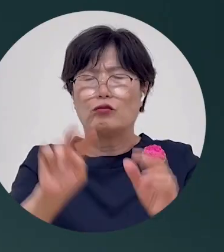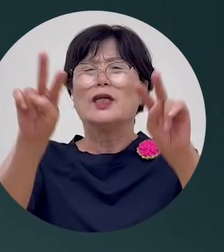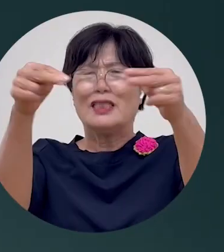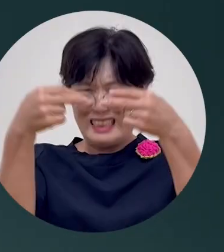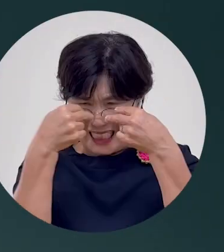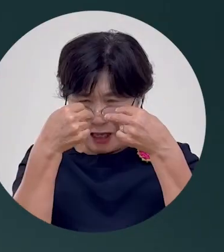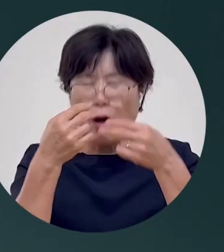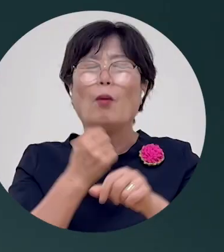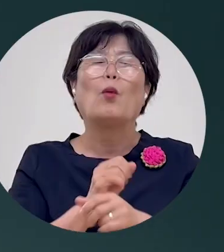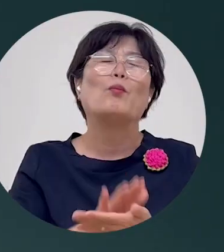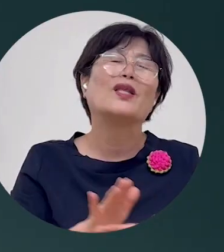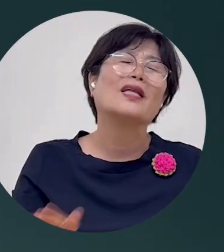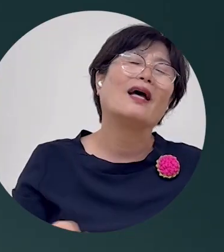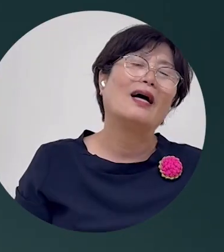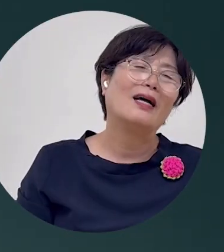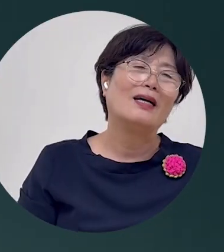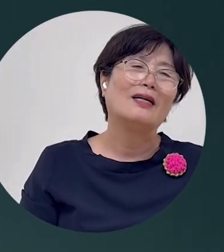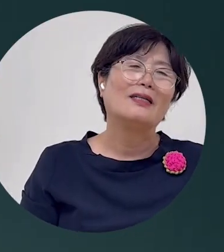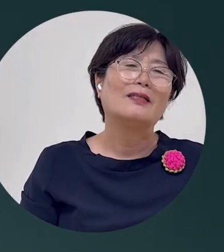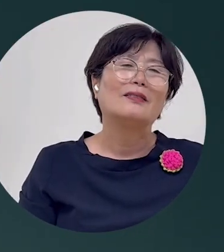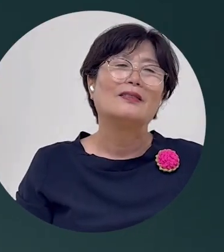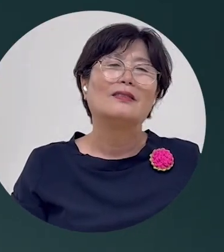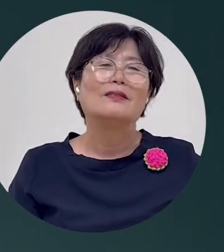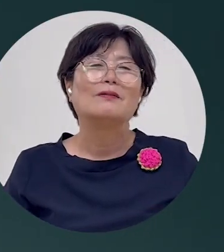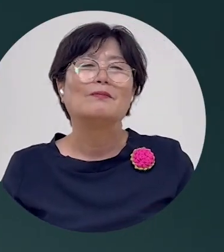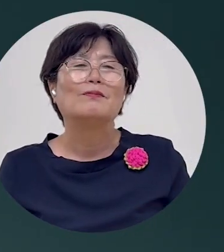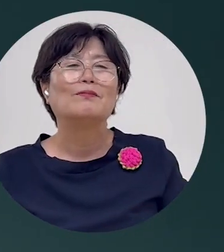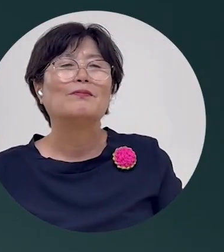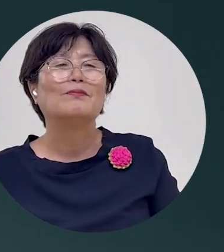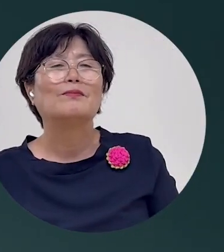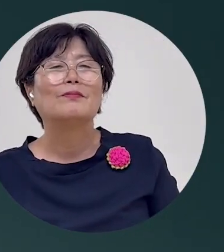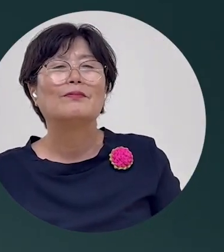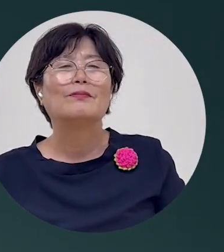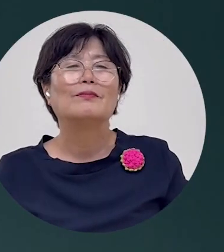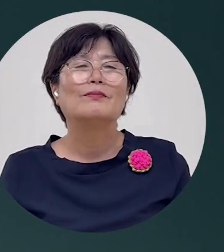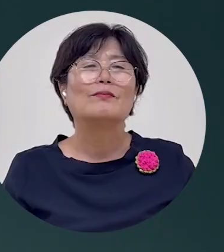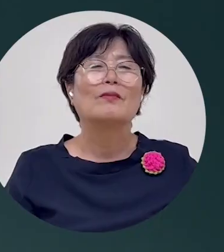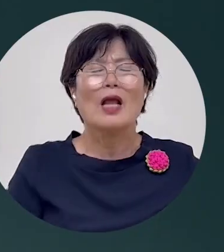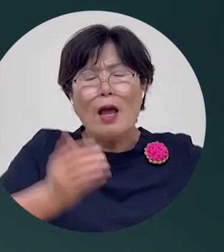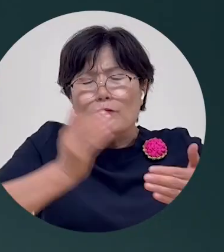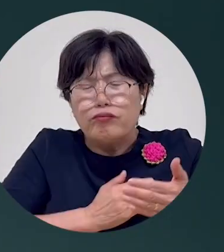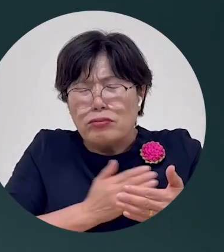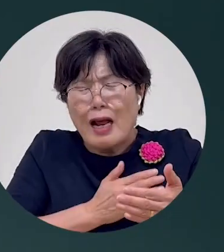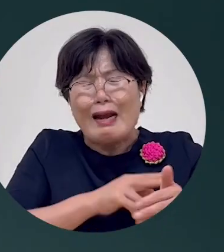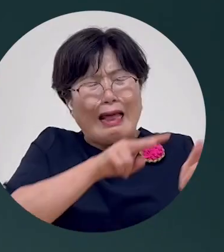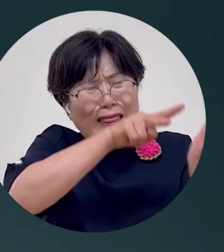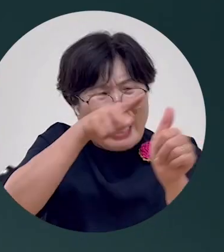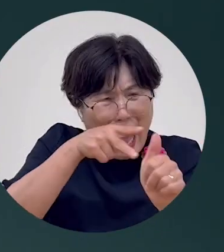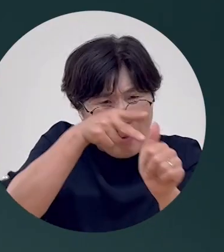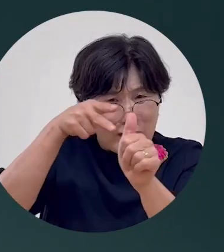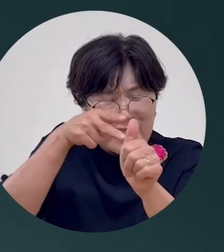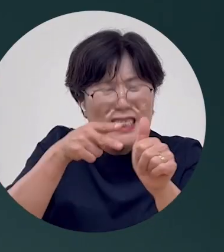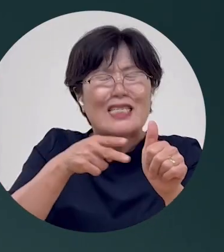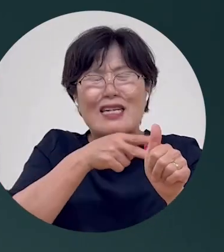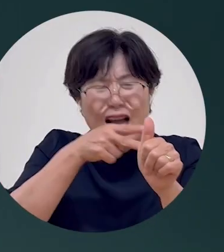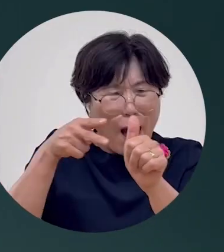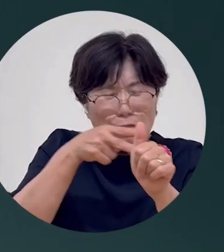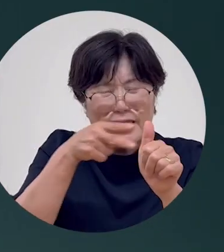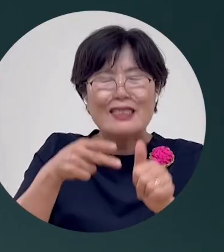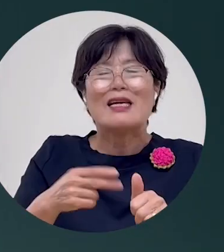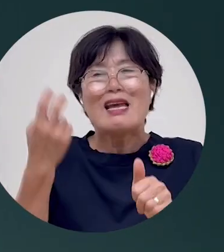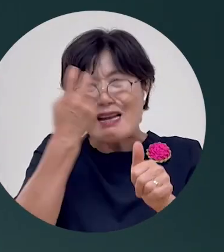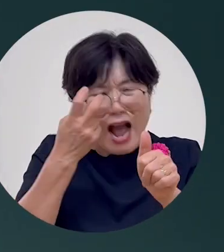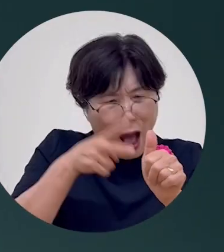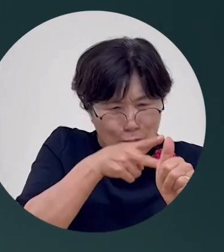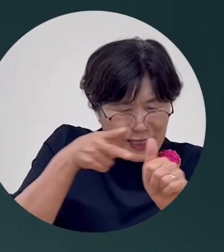눈동자로 우리를 지켜보고 계셔요. 네. 불안한 감시가 아니라 든든한 보호의